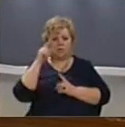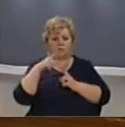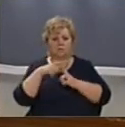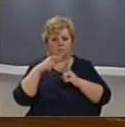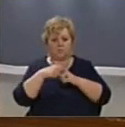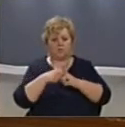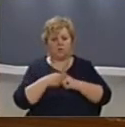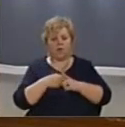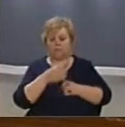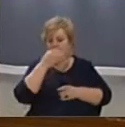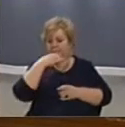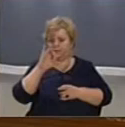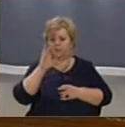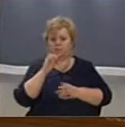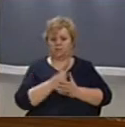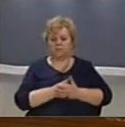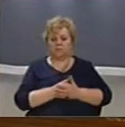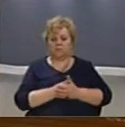avansuar. Por po kaq,